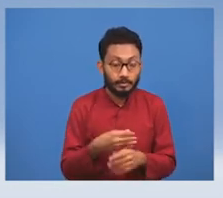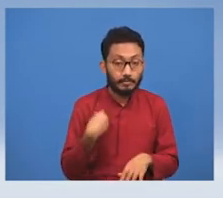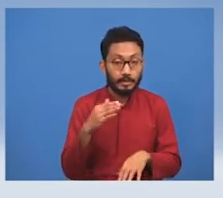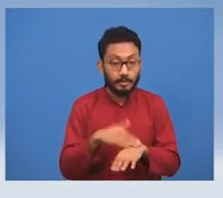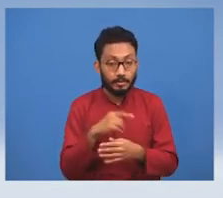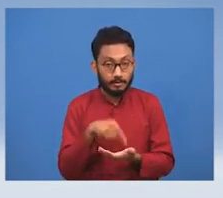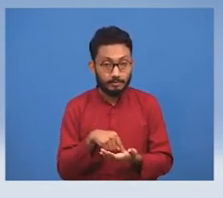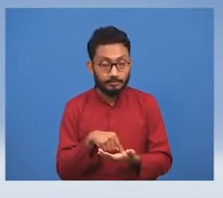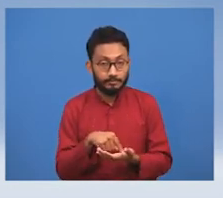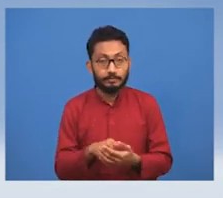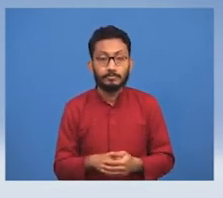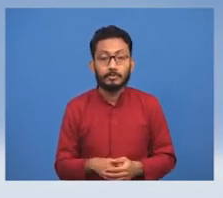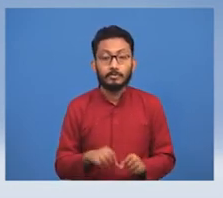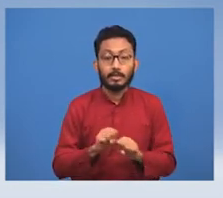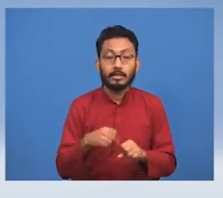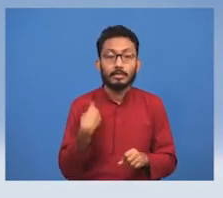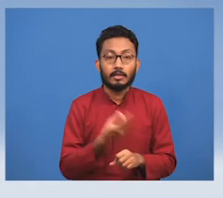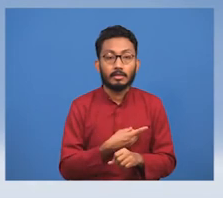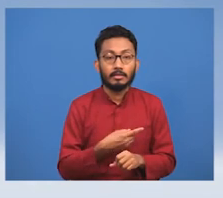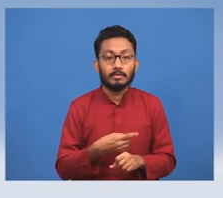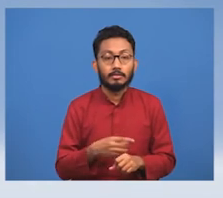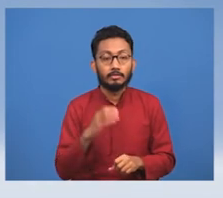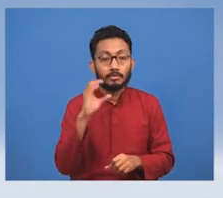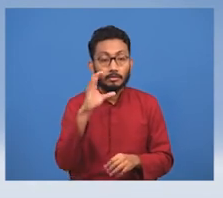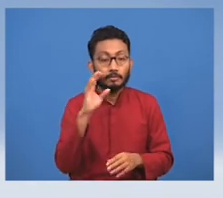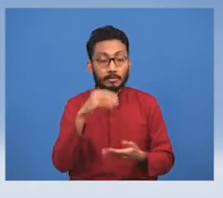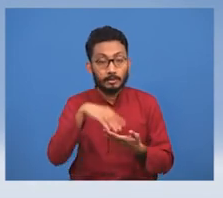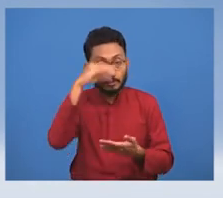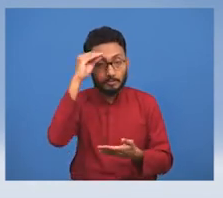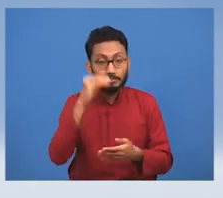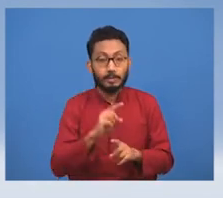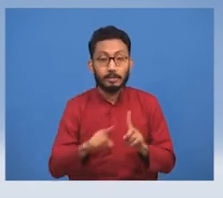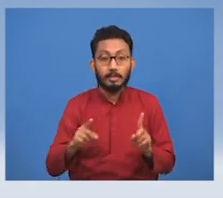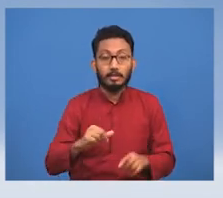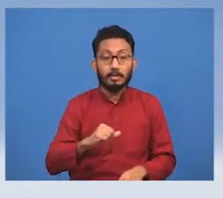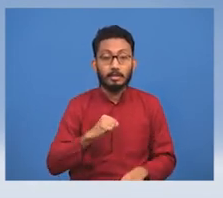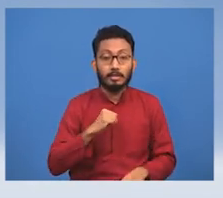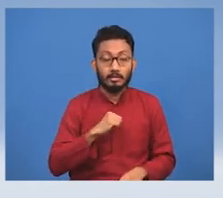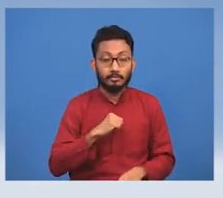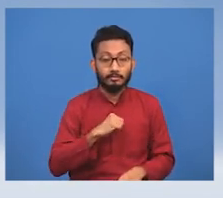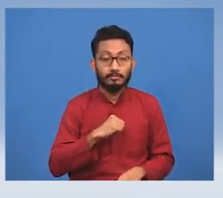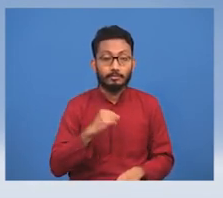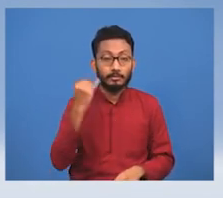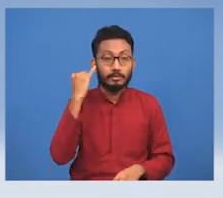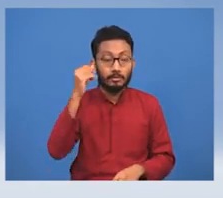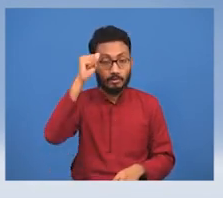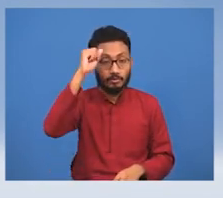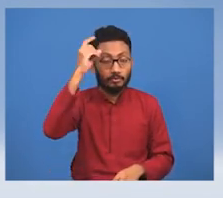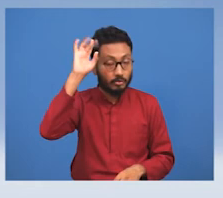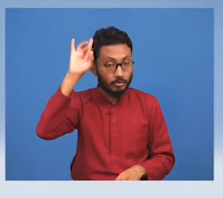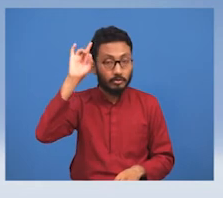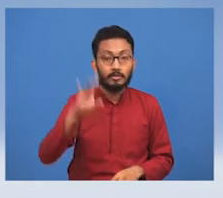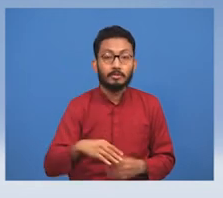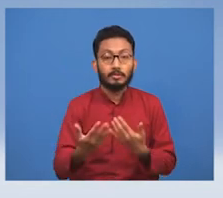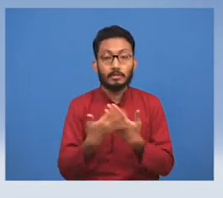dalam pelajaran, tetapi juga cemerlang dari segi syakhsiah dan peribadi insya-Allah. Mudah-mudahan hari